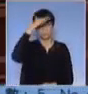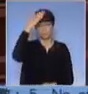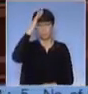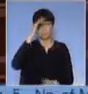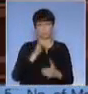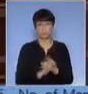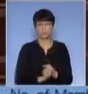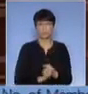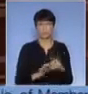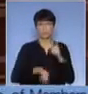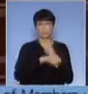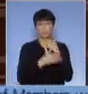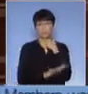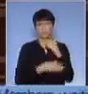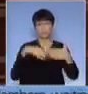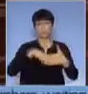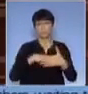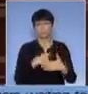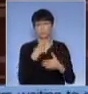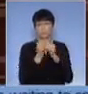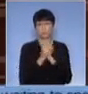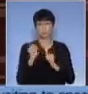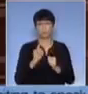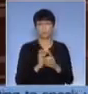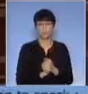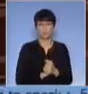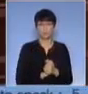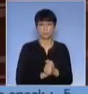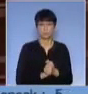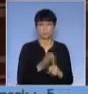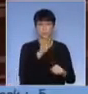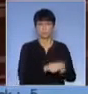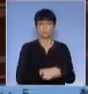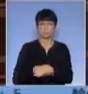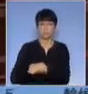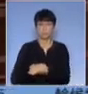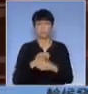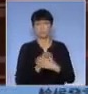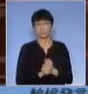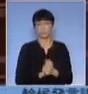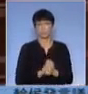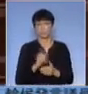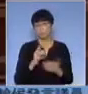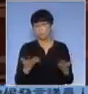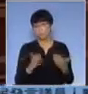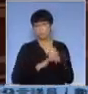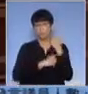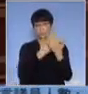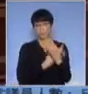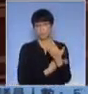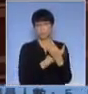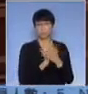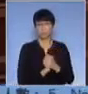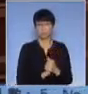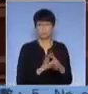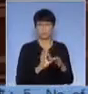即係基本法裏邊咧嘅要求。至於執法嗰方面咧，其實我哋